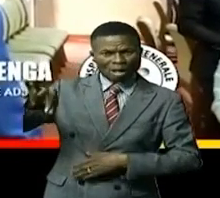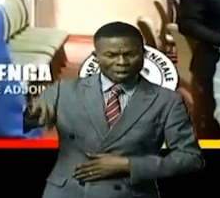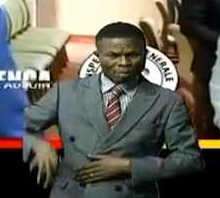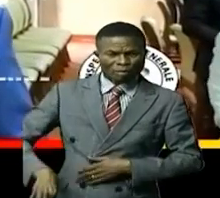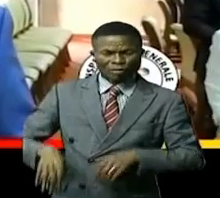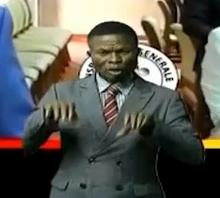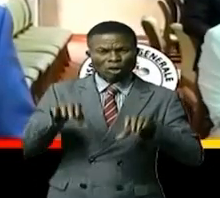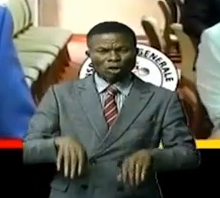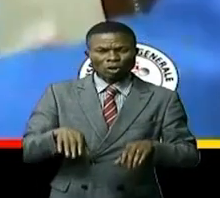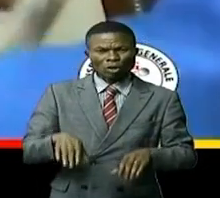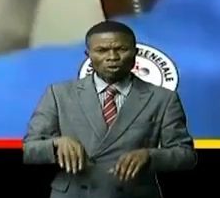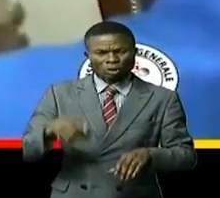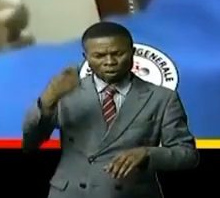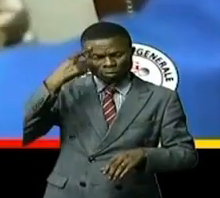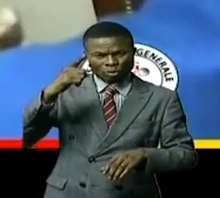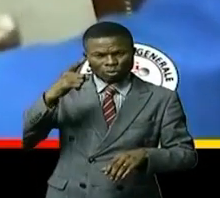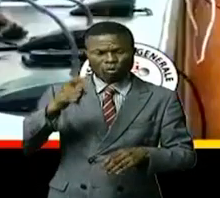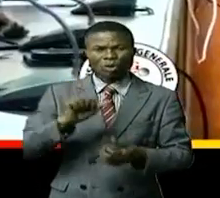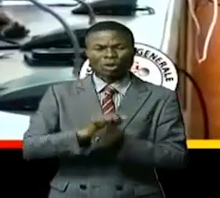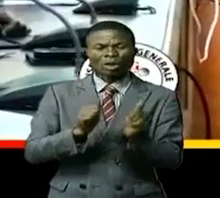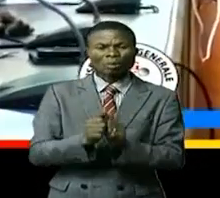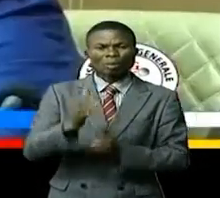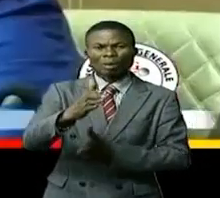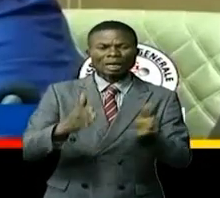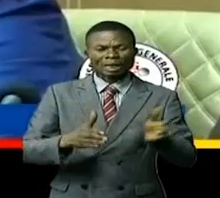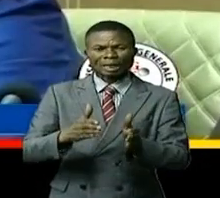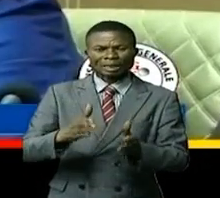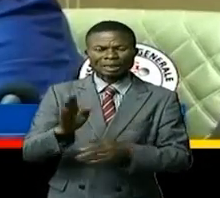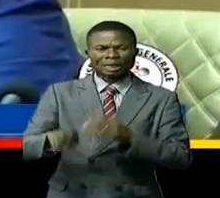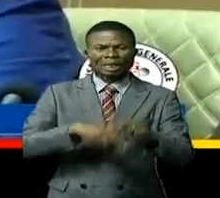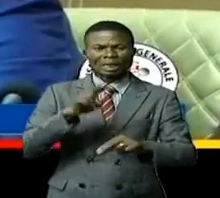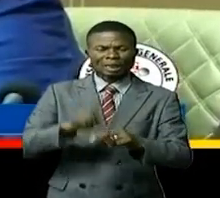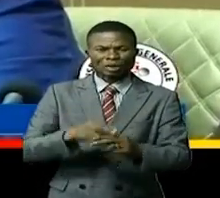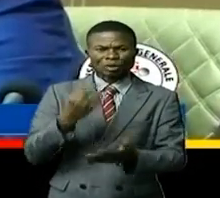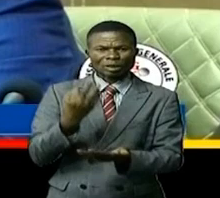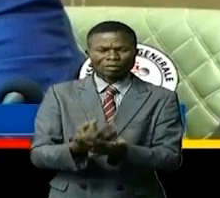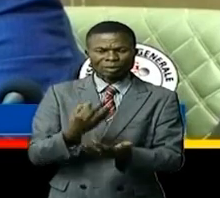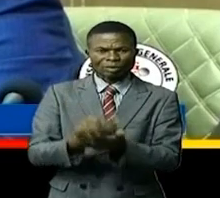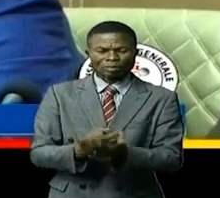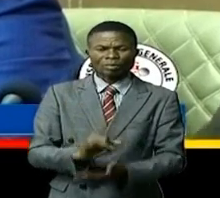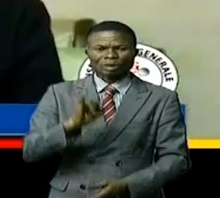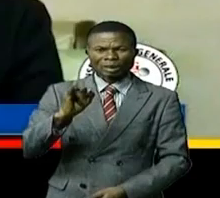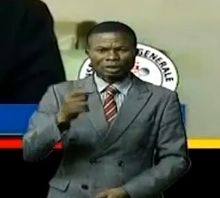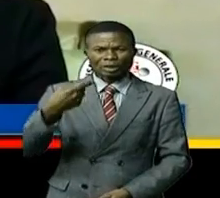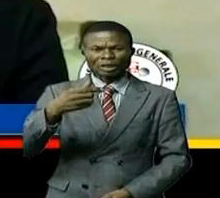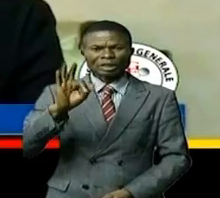au bénéfice de l'inspection générale des finances. Avec le projet Profit Congo, l'IGF a déjà